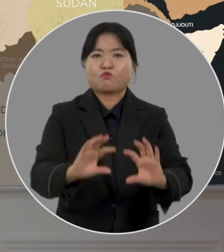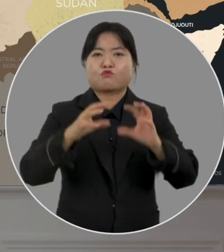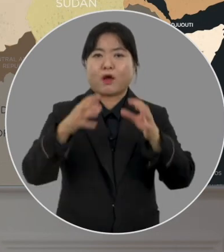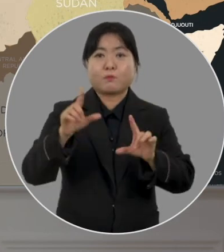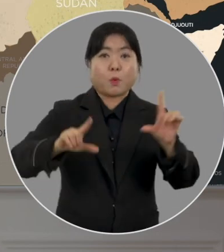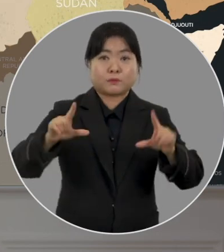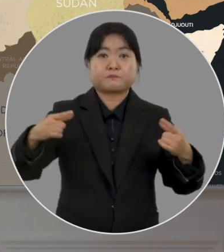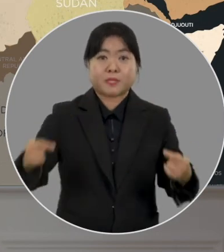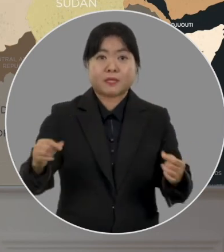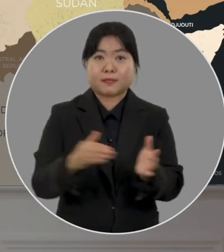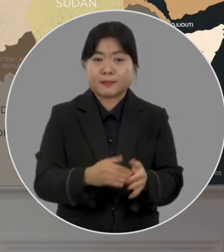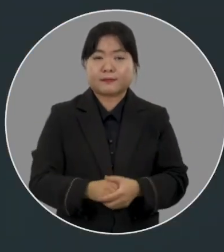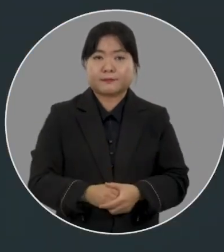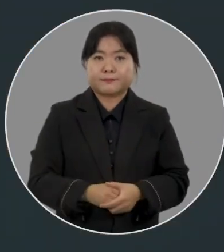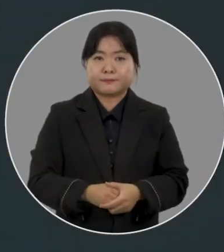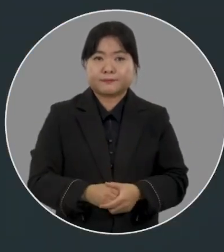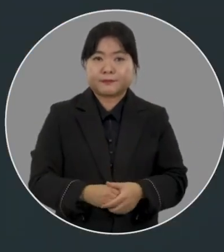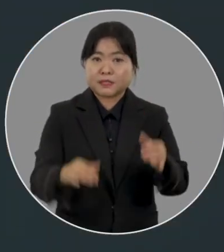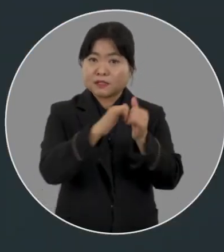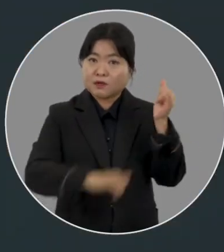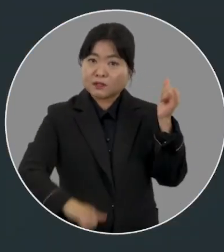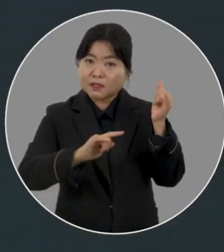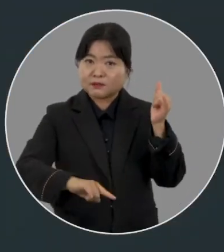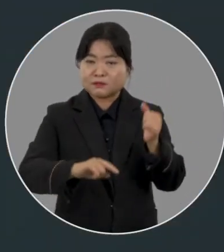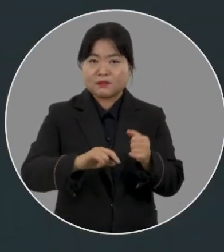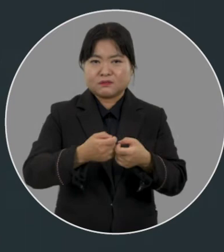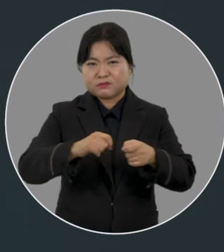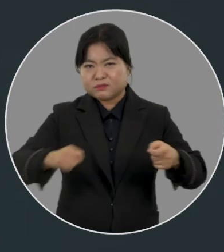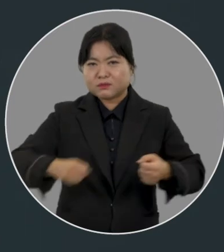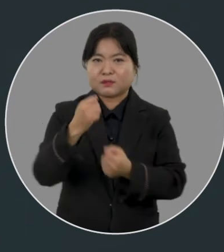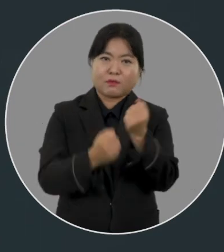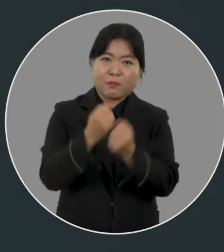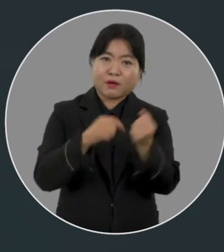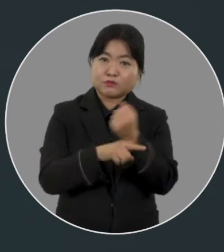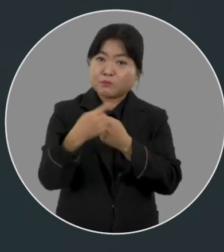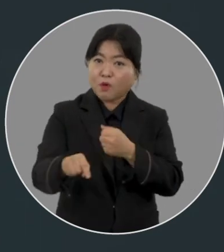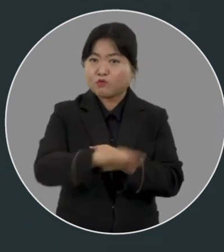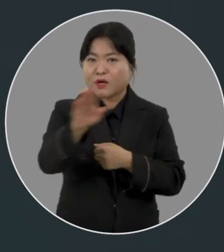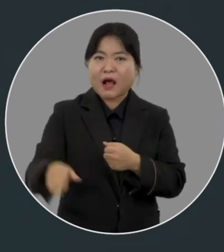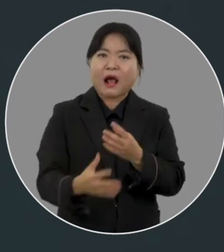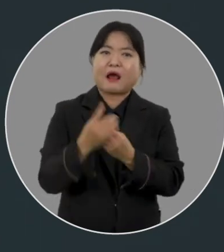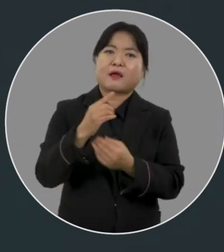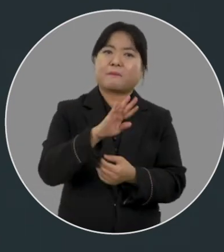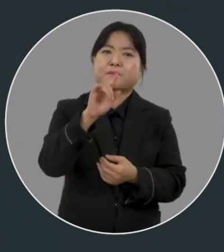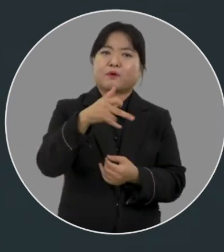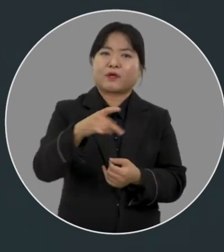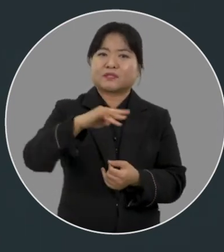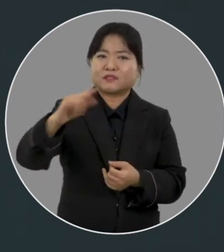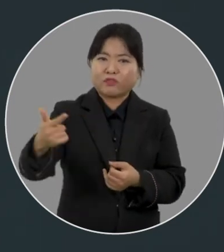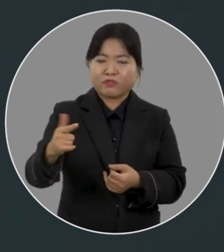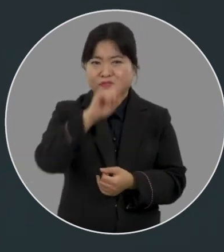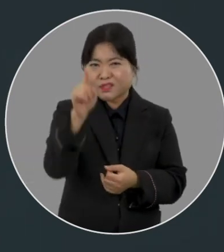무섭을 갖추게 된 겁니다. 이 역사를 장황하게 설명하는 이유는 우리가 하나의 빅 퀘션,